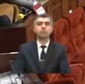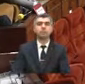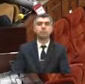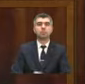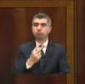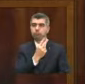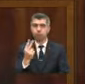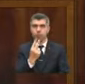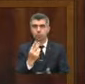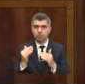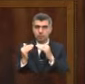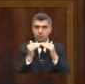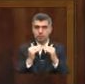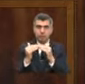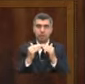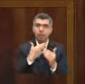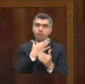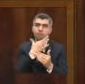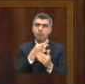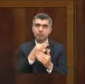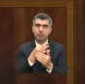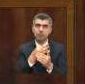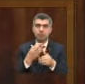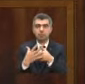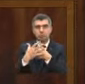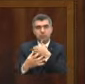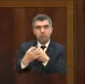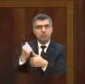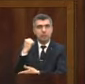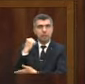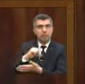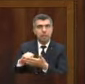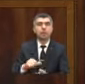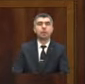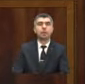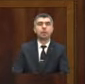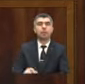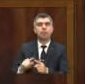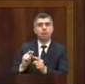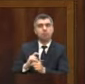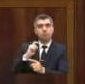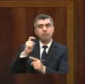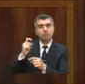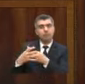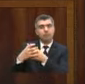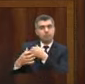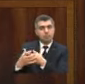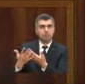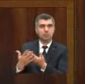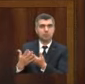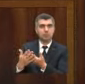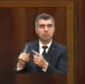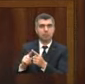لهاتين الفئتين عبر تبسيط النظام الجبائي المطبق عليهم عبر مساهمة تضم الضريبة على الدخل